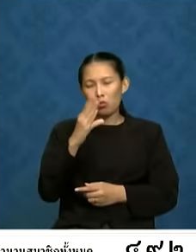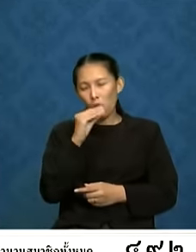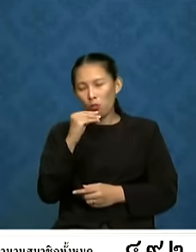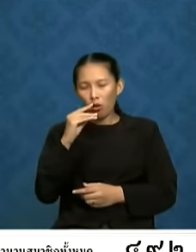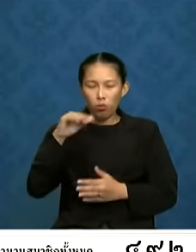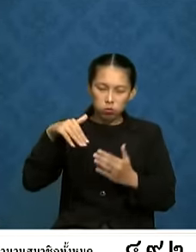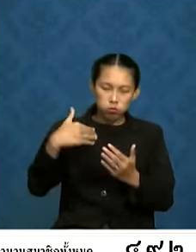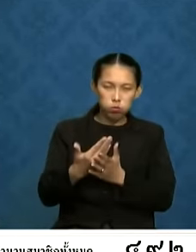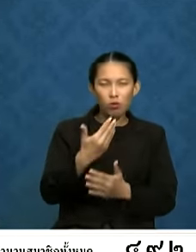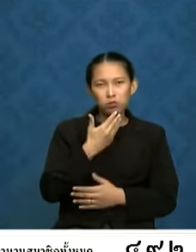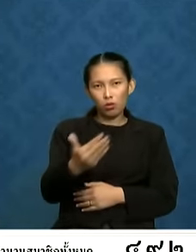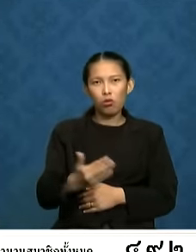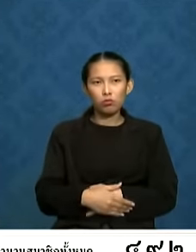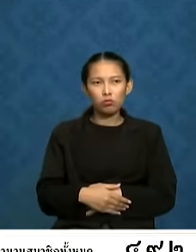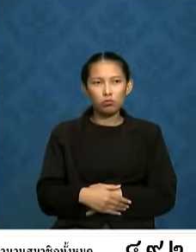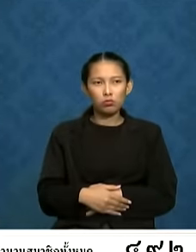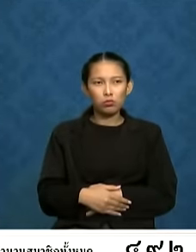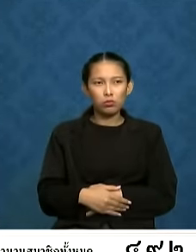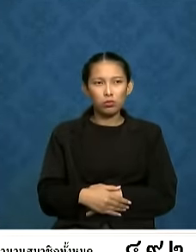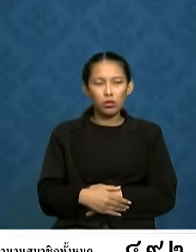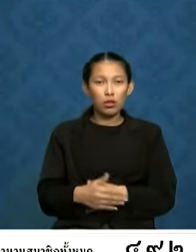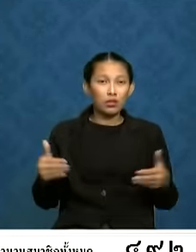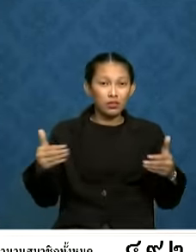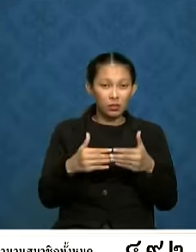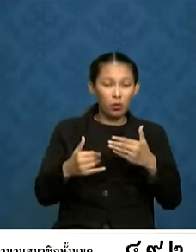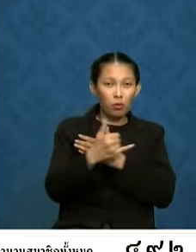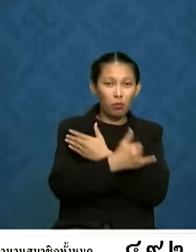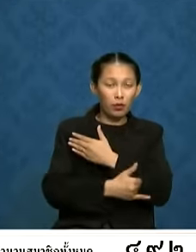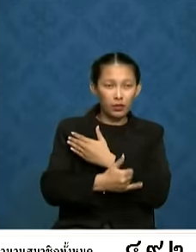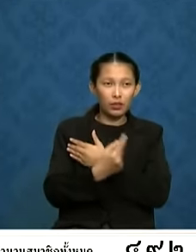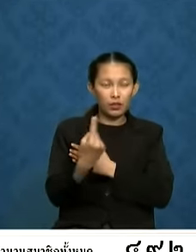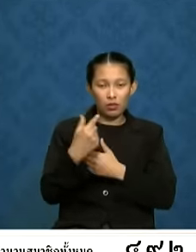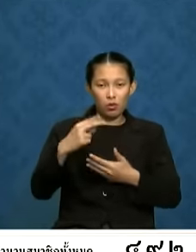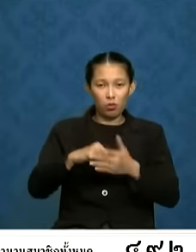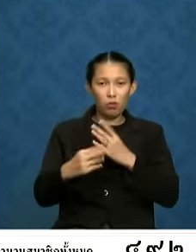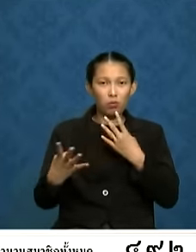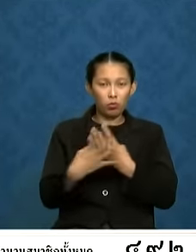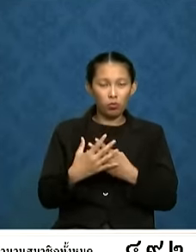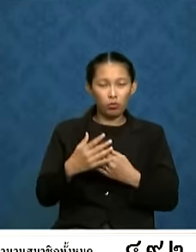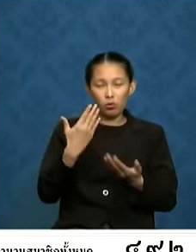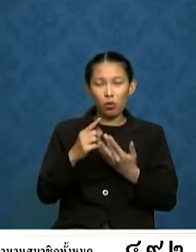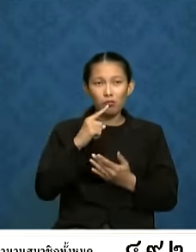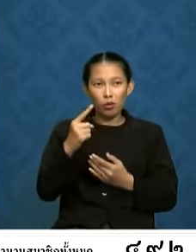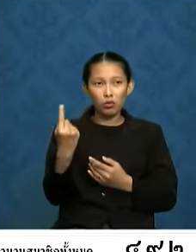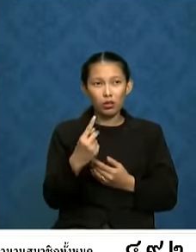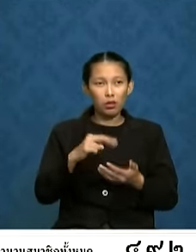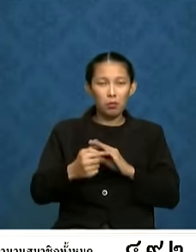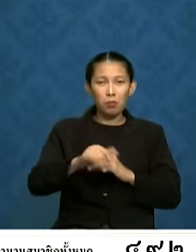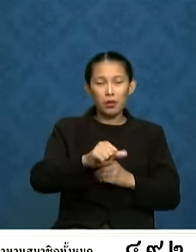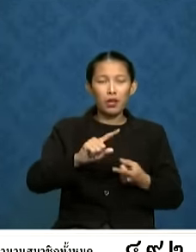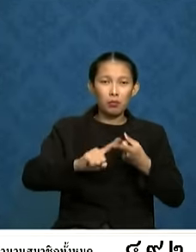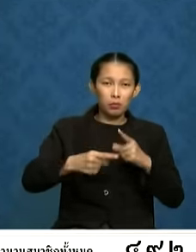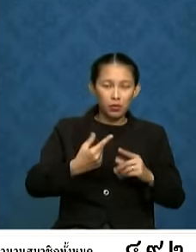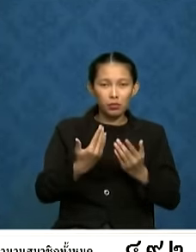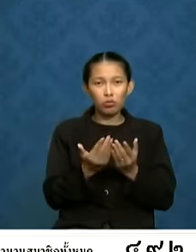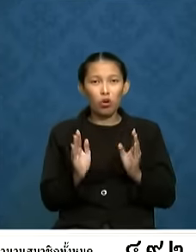ไปแล้วมันไม่ได้เป็นการวิพากษ์วิจารณ์เฉพาะในประเทศที่คนที่ถูกดำเนินคดีเนี่ยซึ่งเขาอาจจะมีเพื่อนมีครอบ